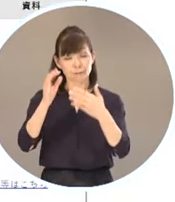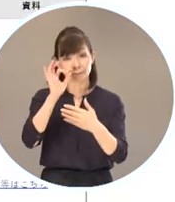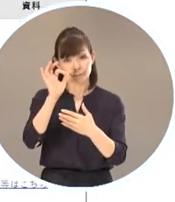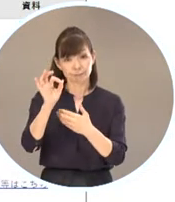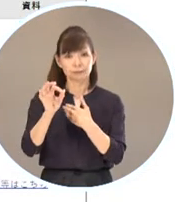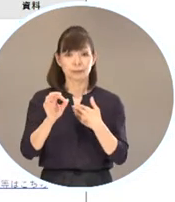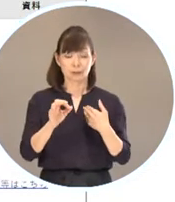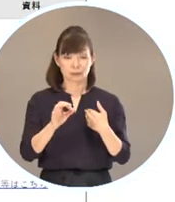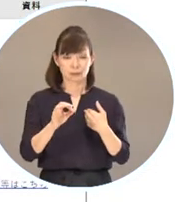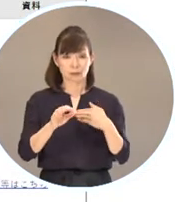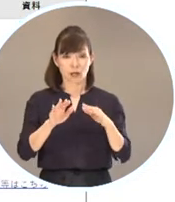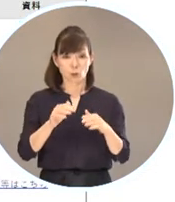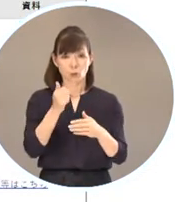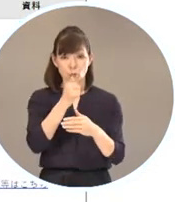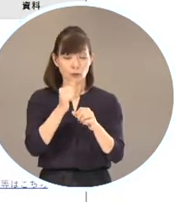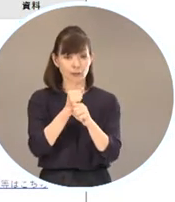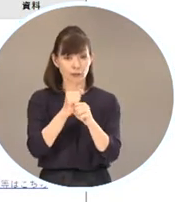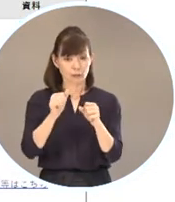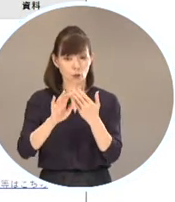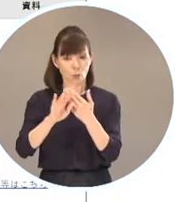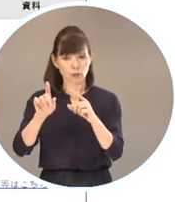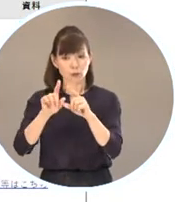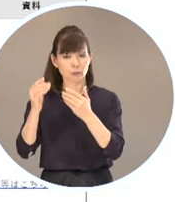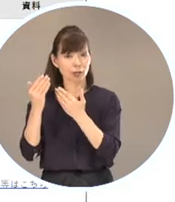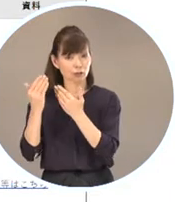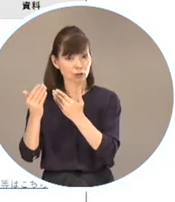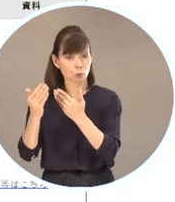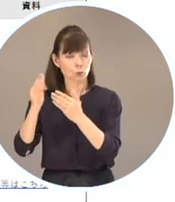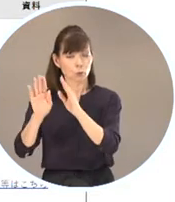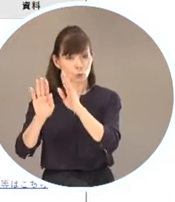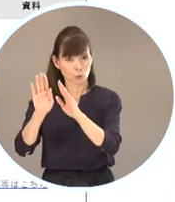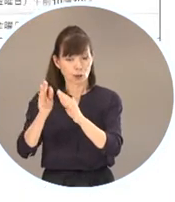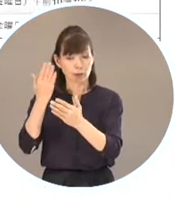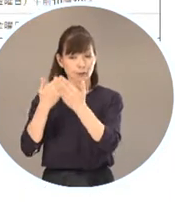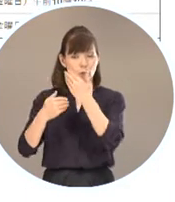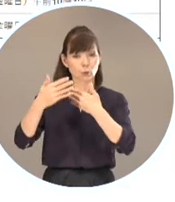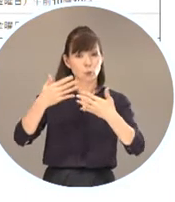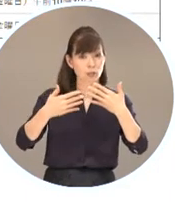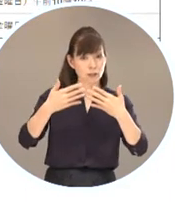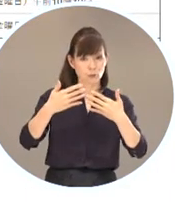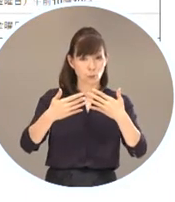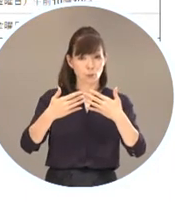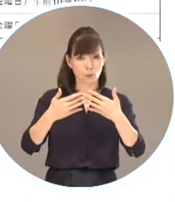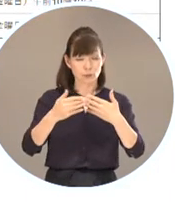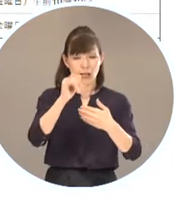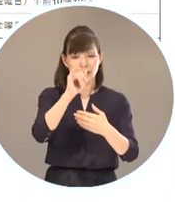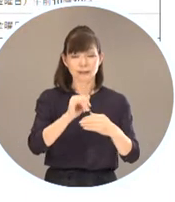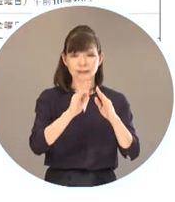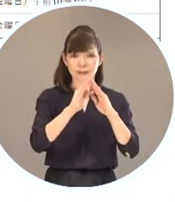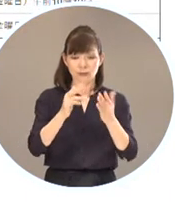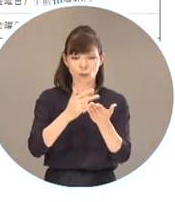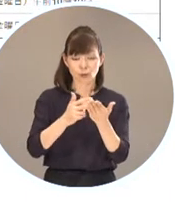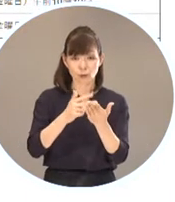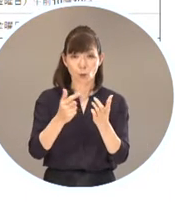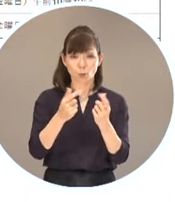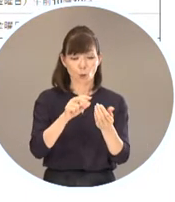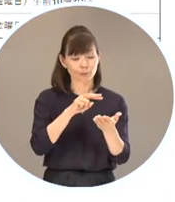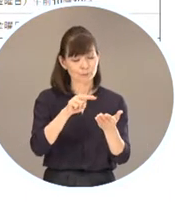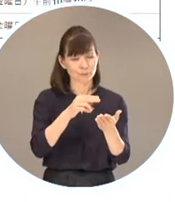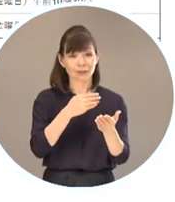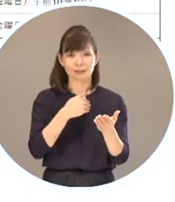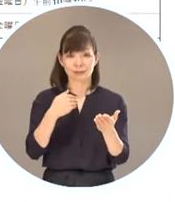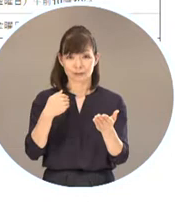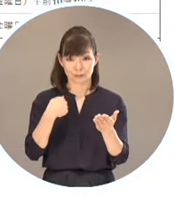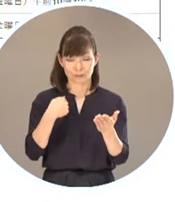回ご紹介できなかった他の一般質問の模様や過去の映像、そして各委員会の資料なども見ることができます